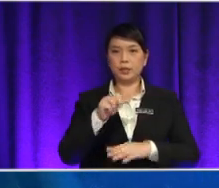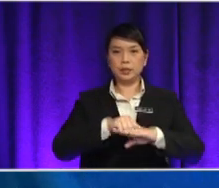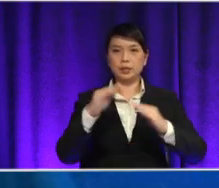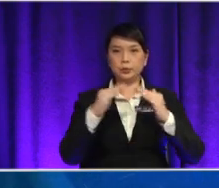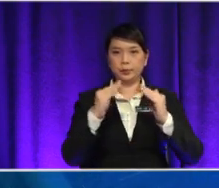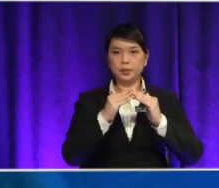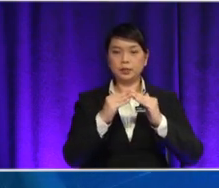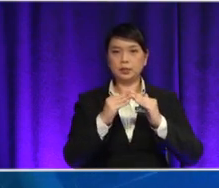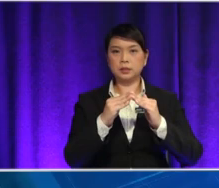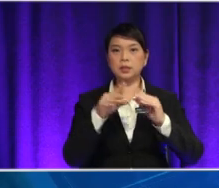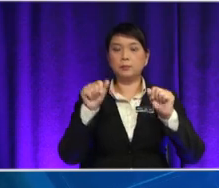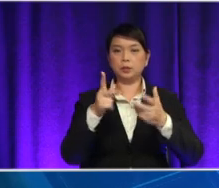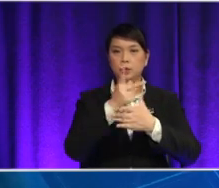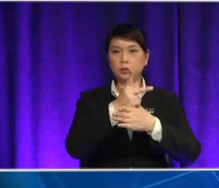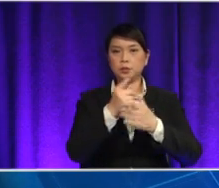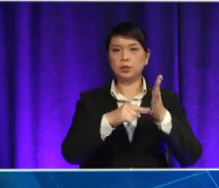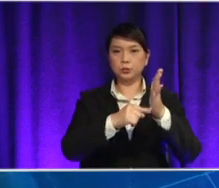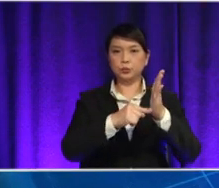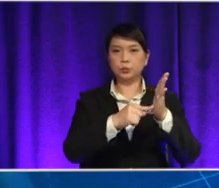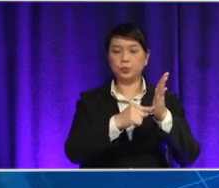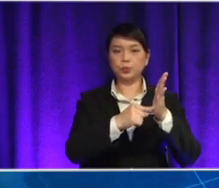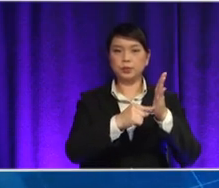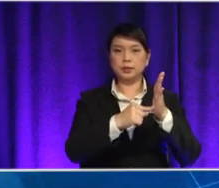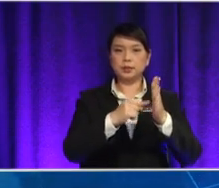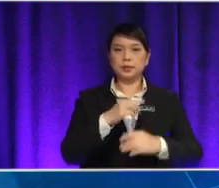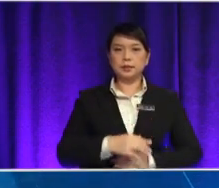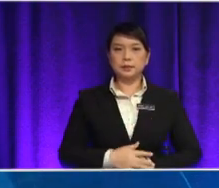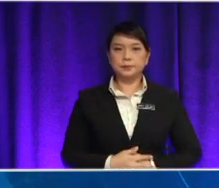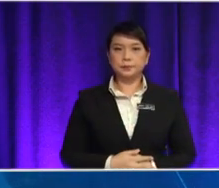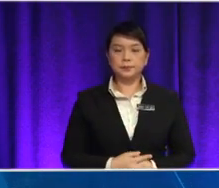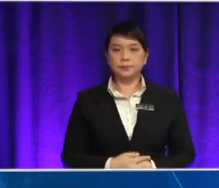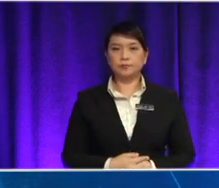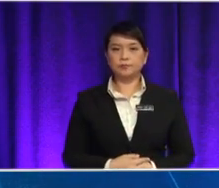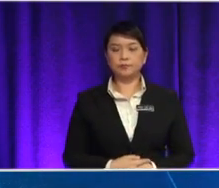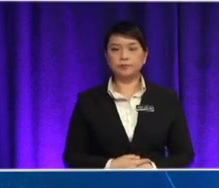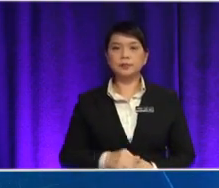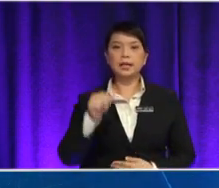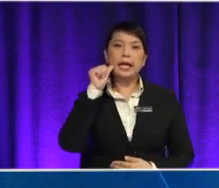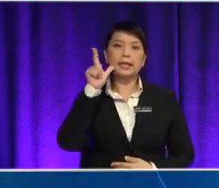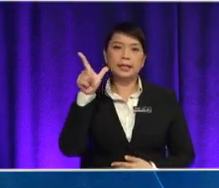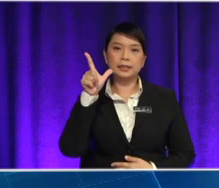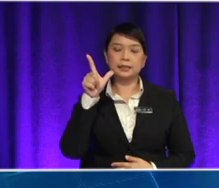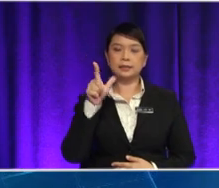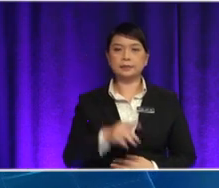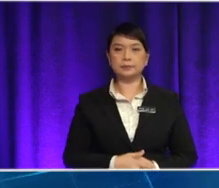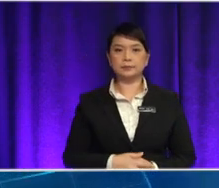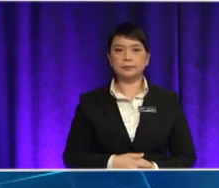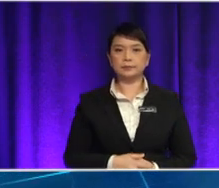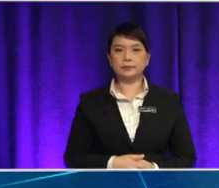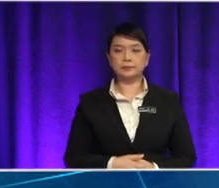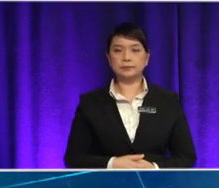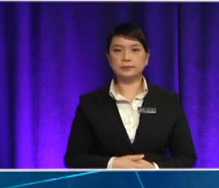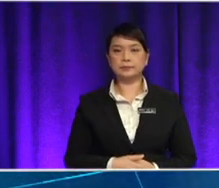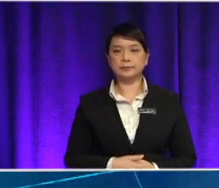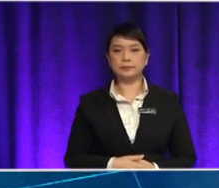Tak apa, boleh kongsikan jawapan setakat yang anda telah lakukan. Alright. Alia dah dapat yang pertama. Boleh cikgu kita semak jawapan Alia? Ya,